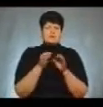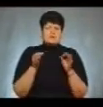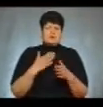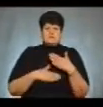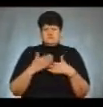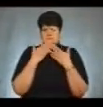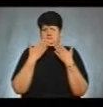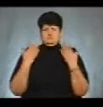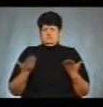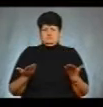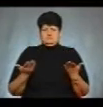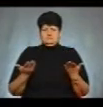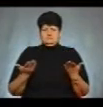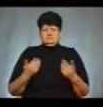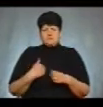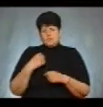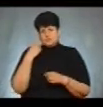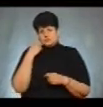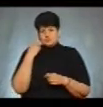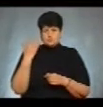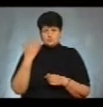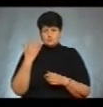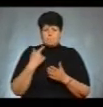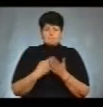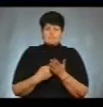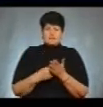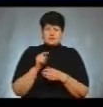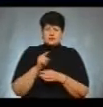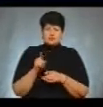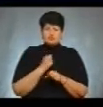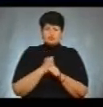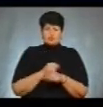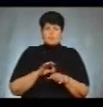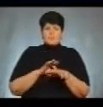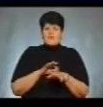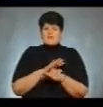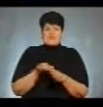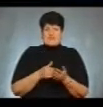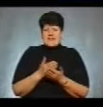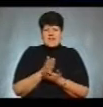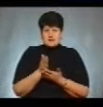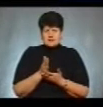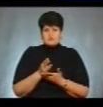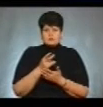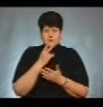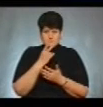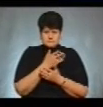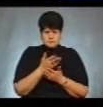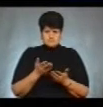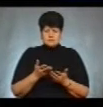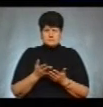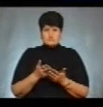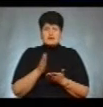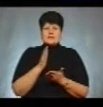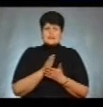радує. Я думаю, підтвердженням того, що роботи проведені неякісно, з неякісних матеріалів.